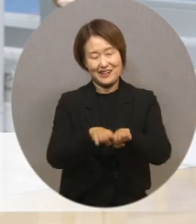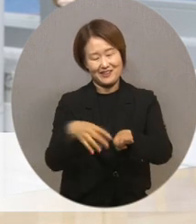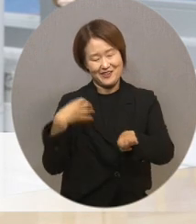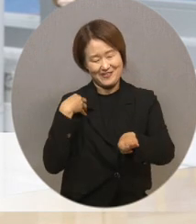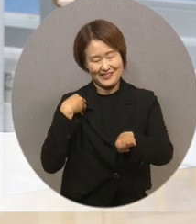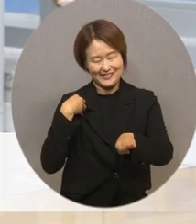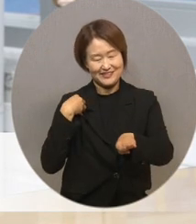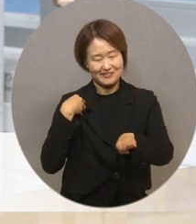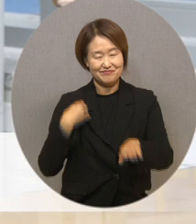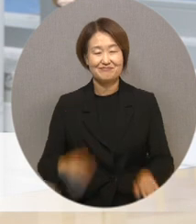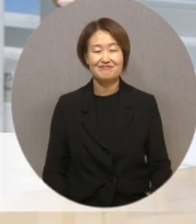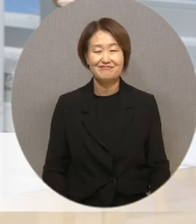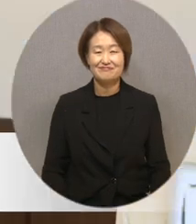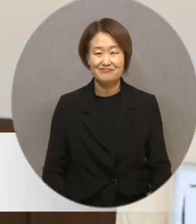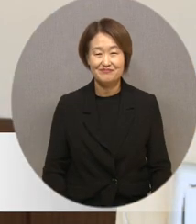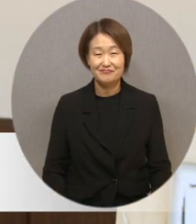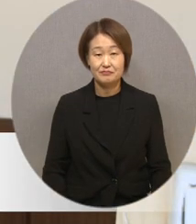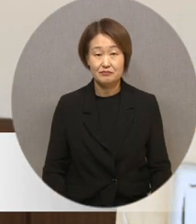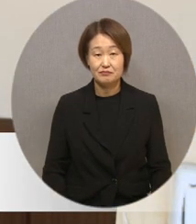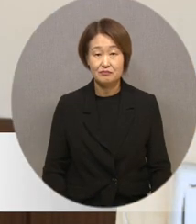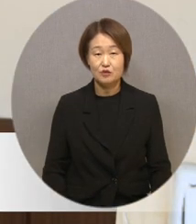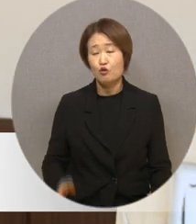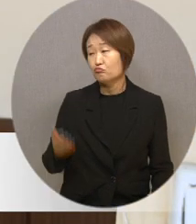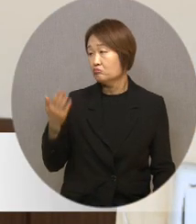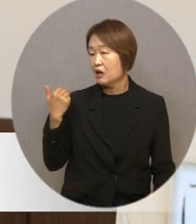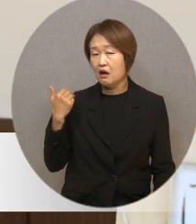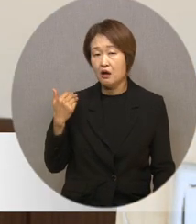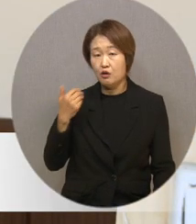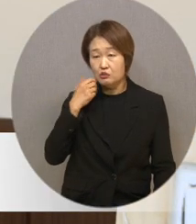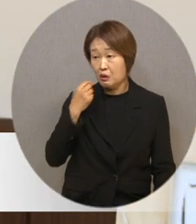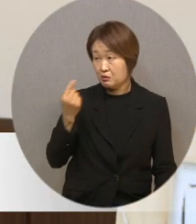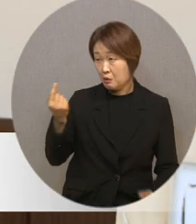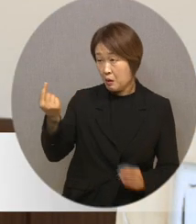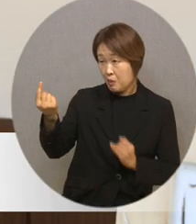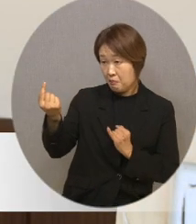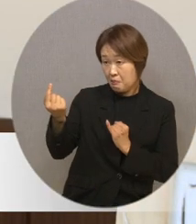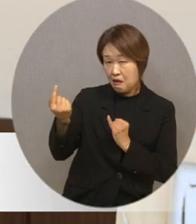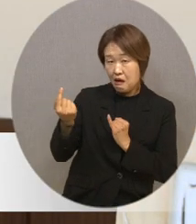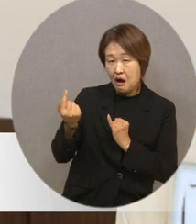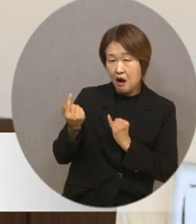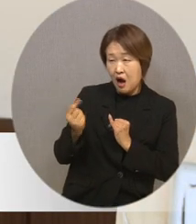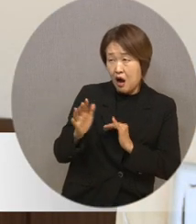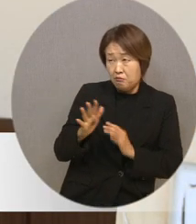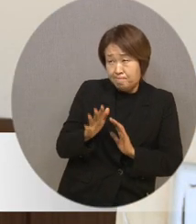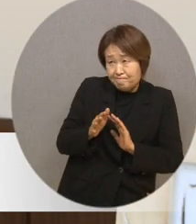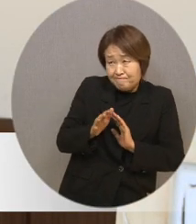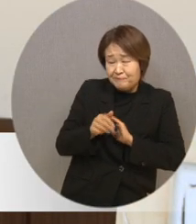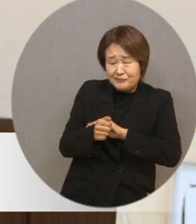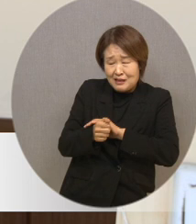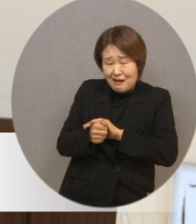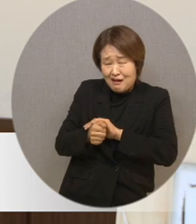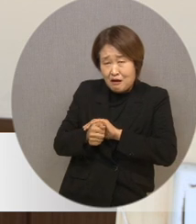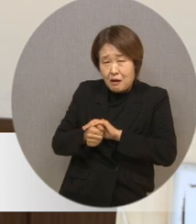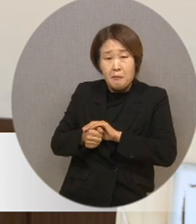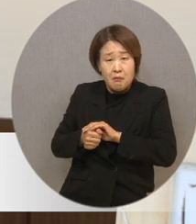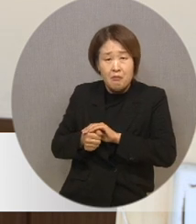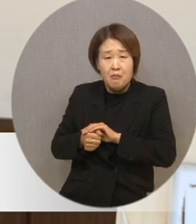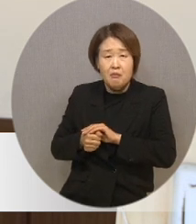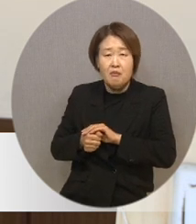역할을 저희가 하고 있습니다. 전에는 약간 누가 곁에 오기만 해도 막 긴장하고